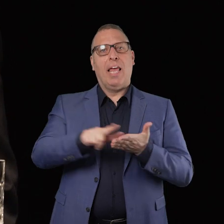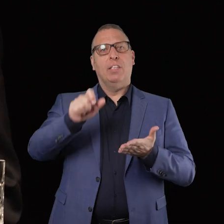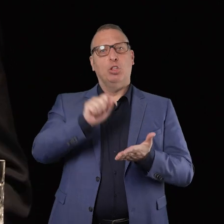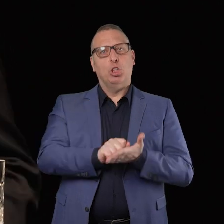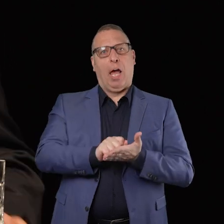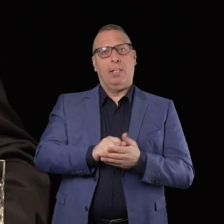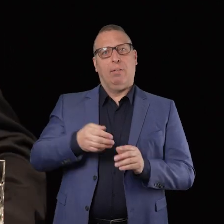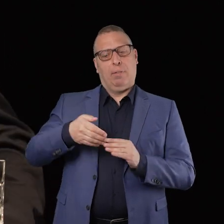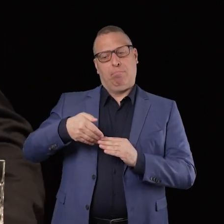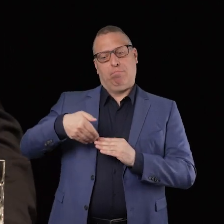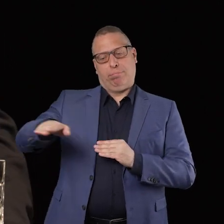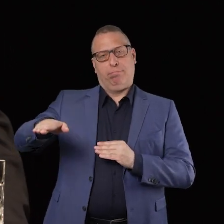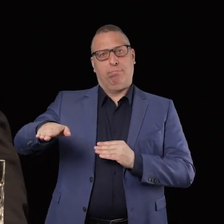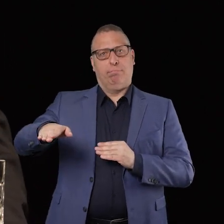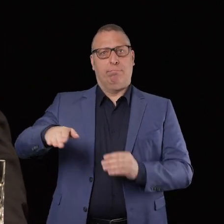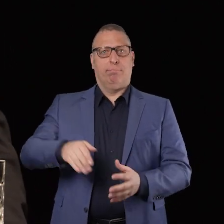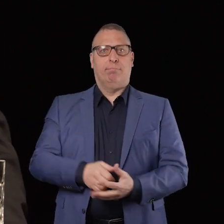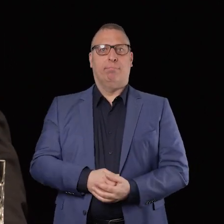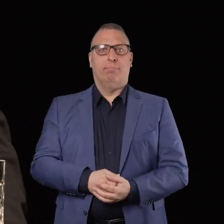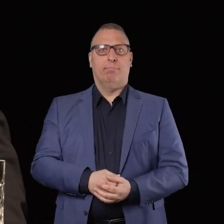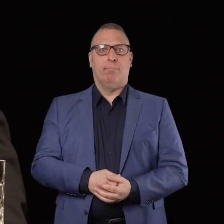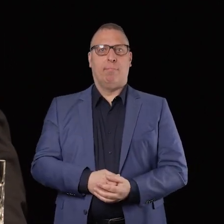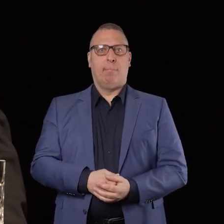Liechtenstein wegbeorderte.